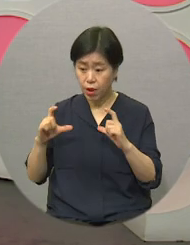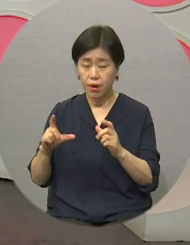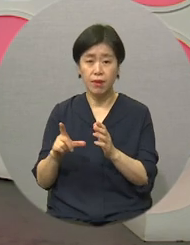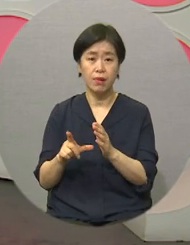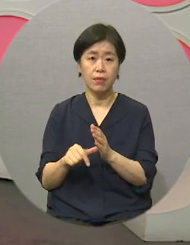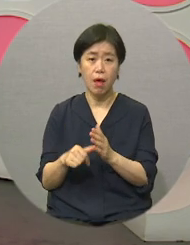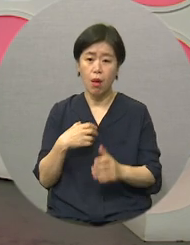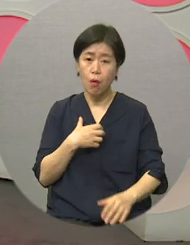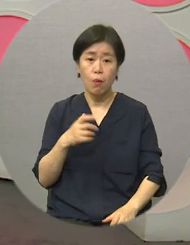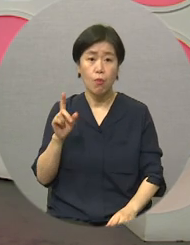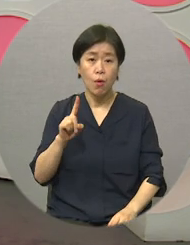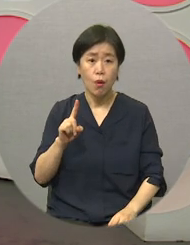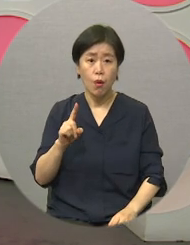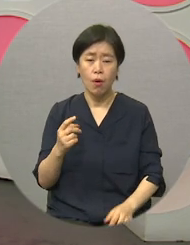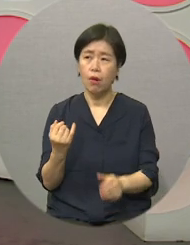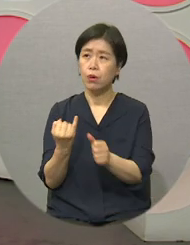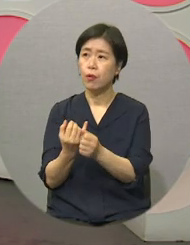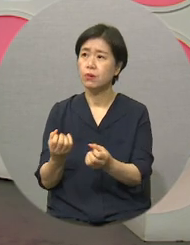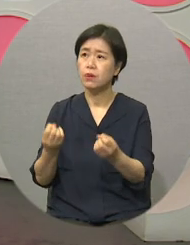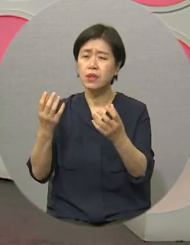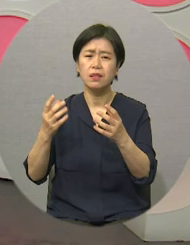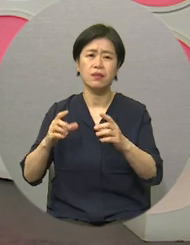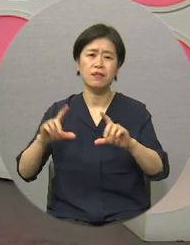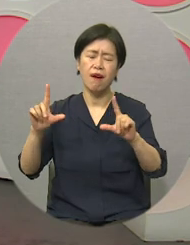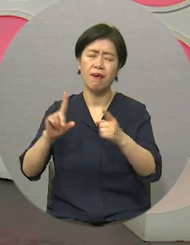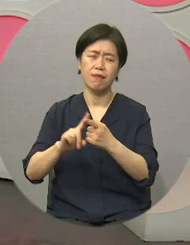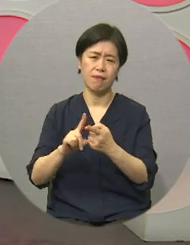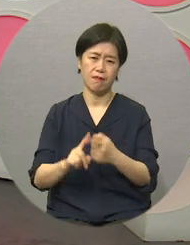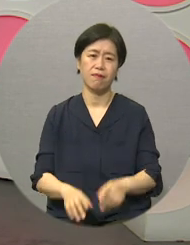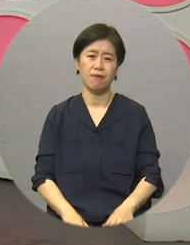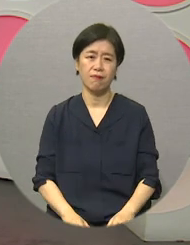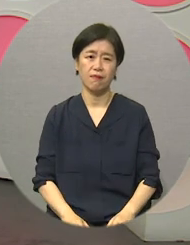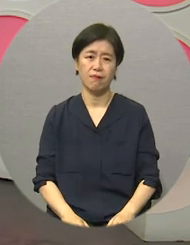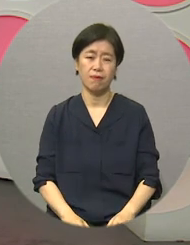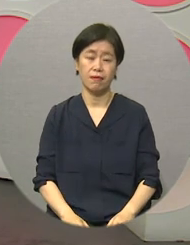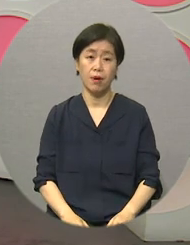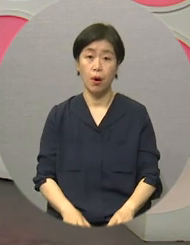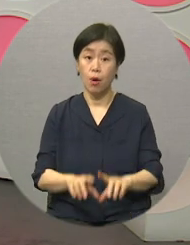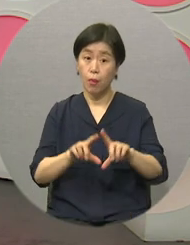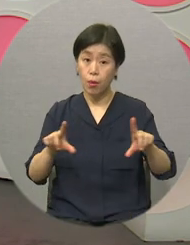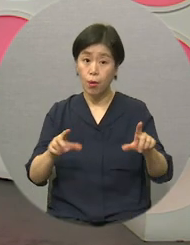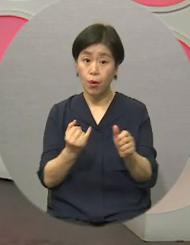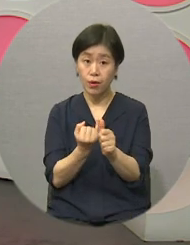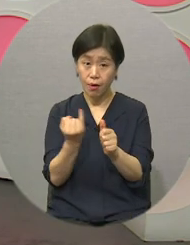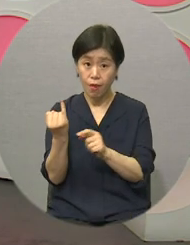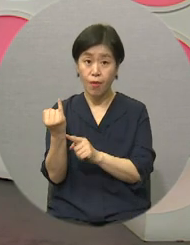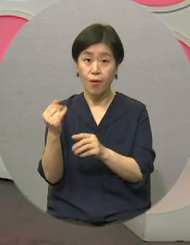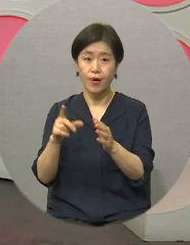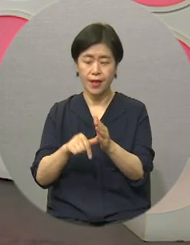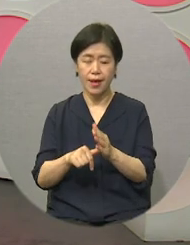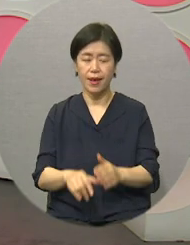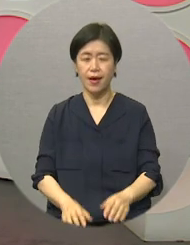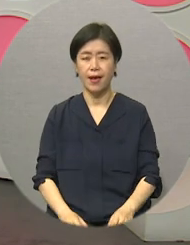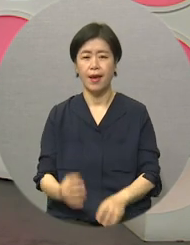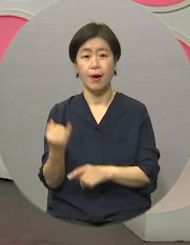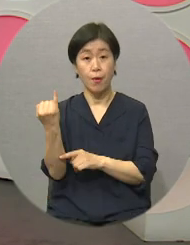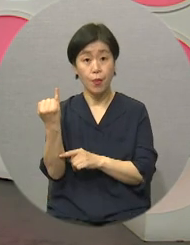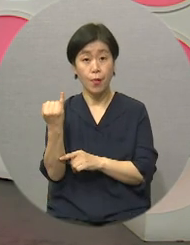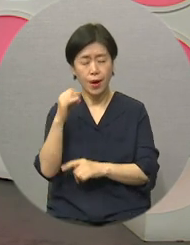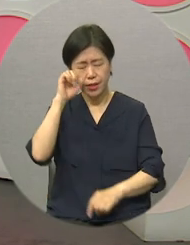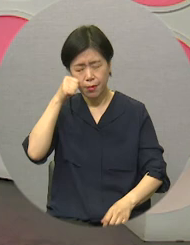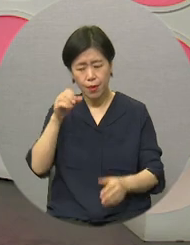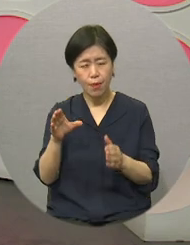날을 앞두고 병이 나다니 결혼식에서 신부는 새벽부터 화장을 하고 구두를 신고 를 고하게